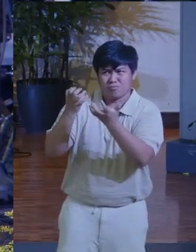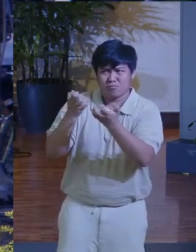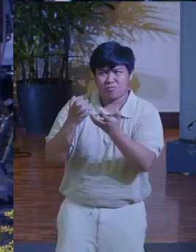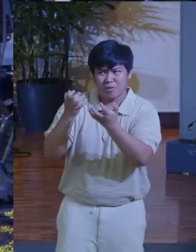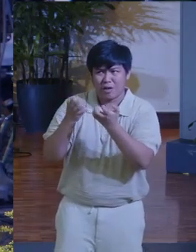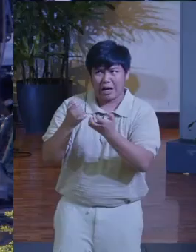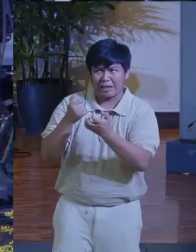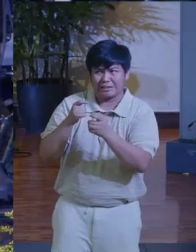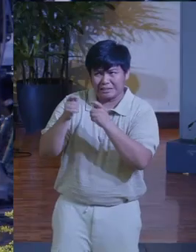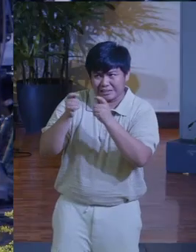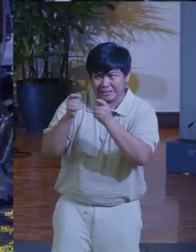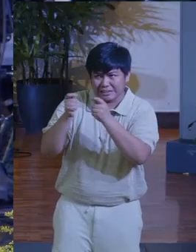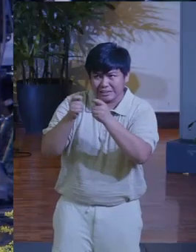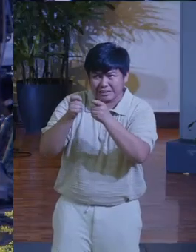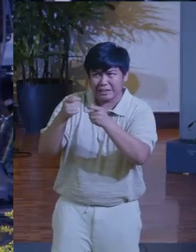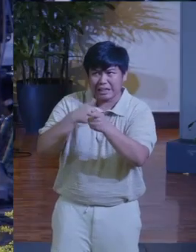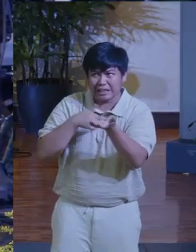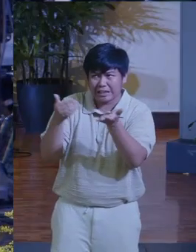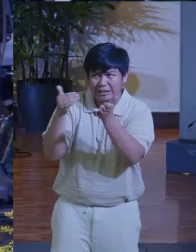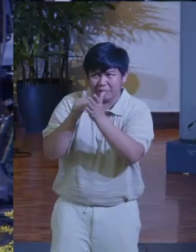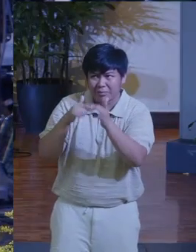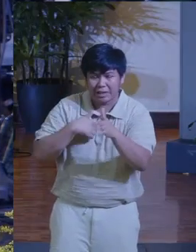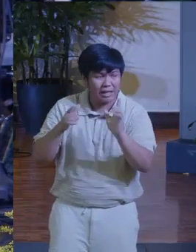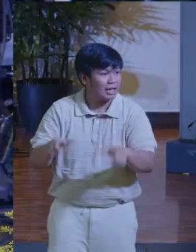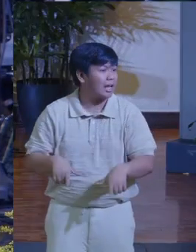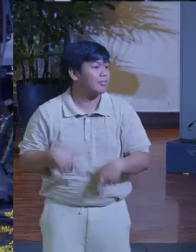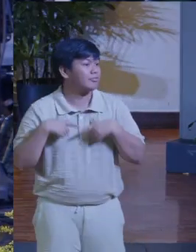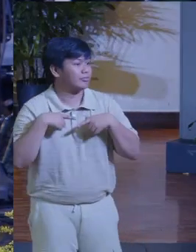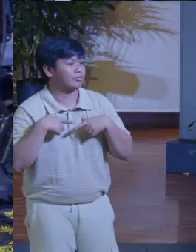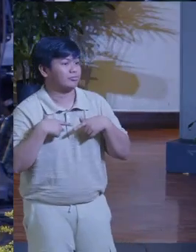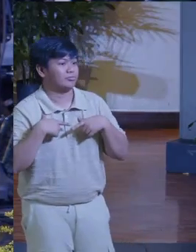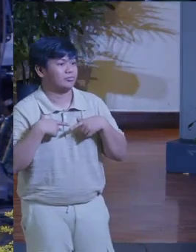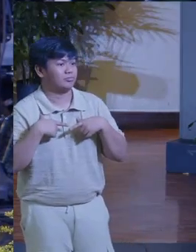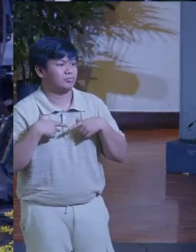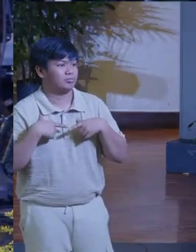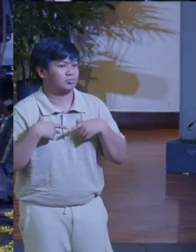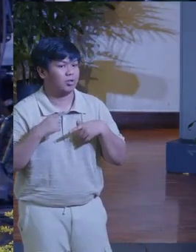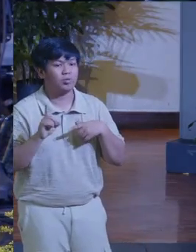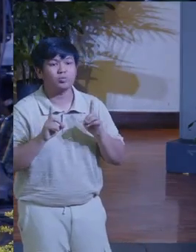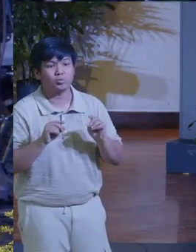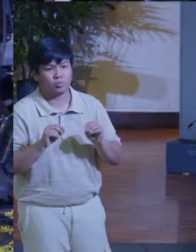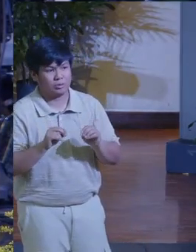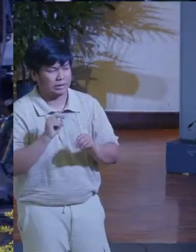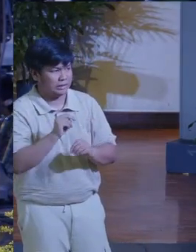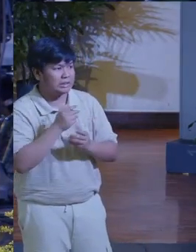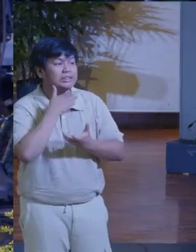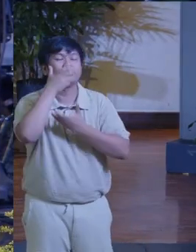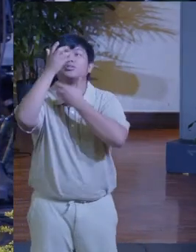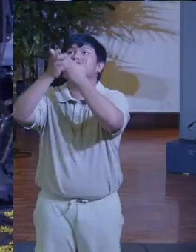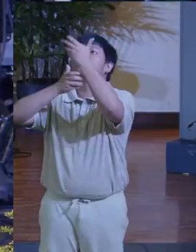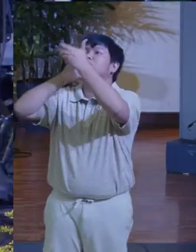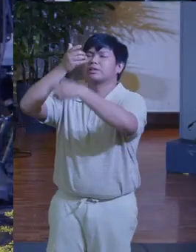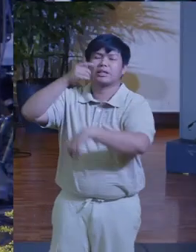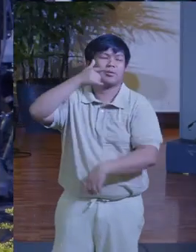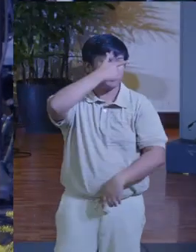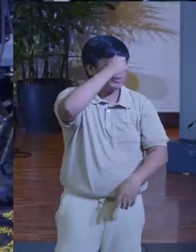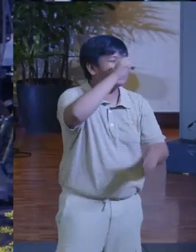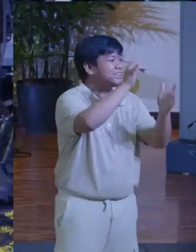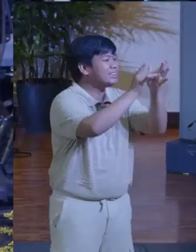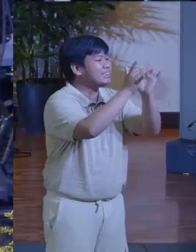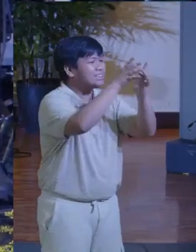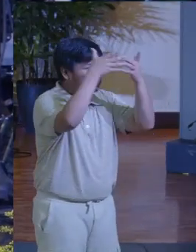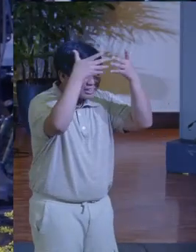kagustuhan. Kapag ginagawa natin yung kailangan natin i-confess sapagkat pinagbayaran na ni Jesus